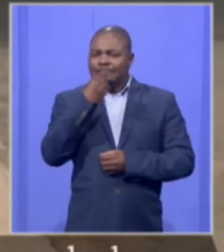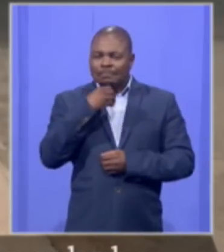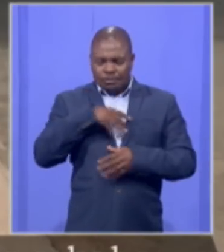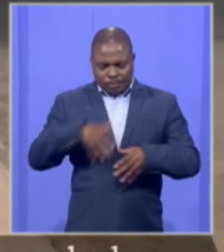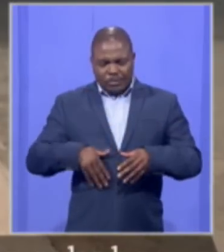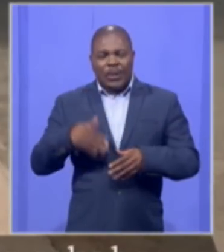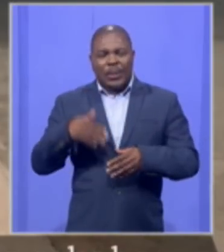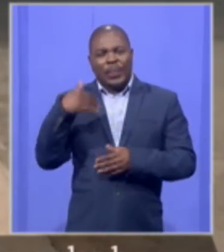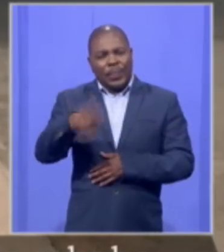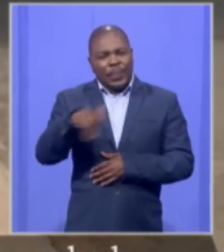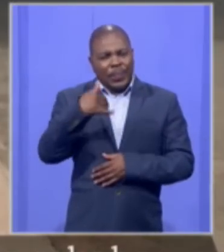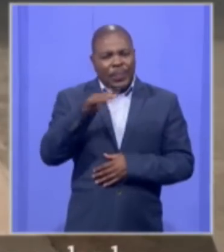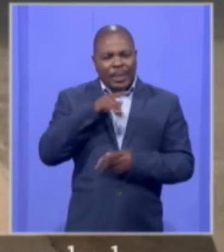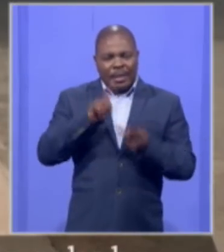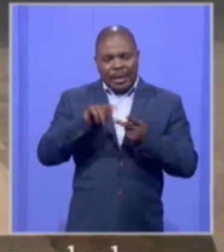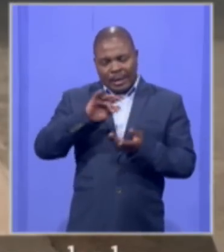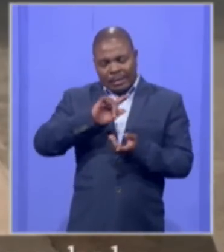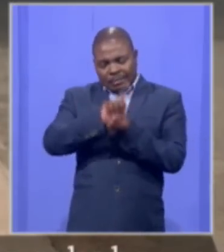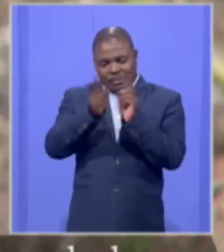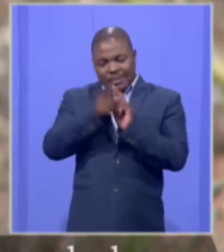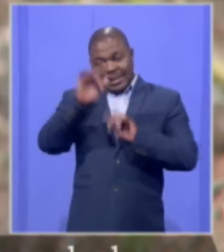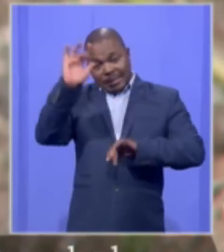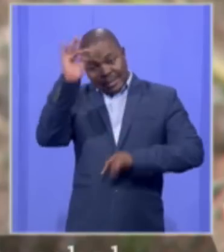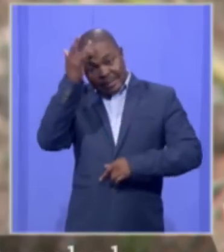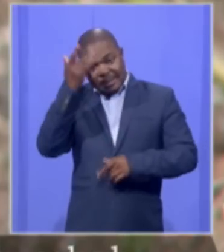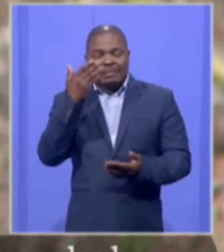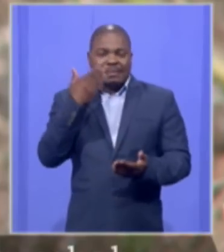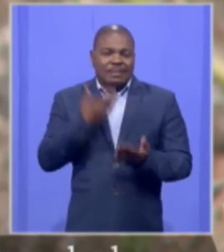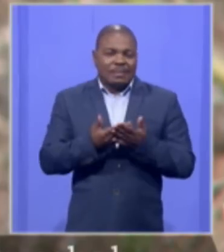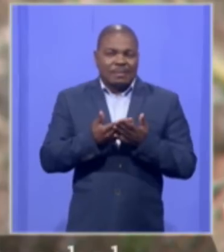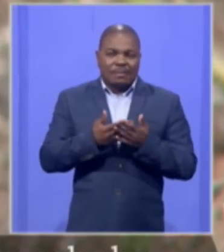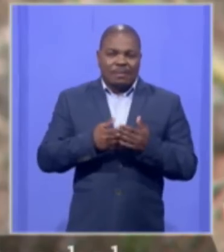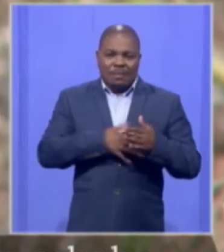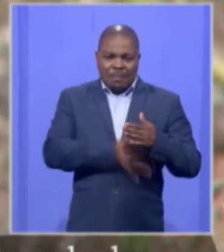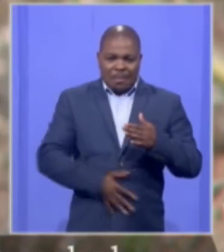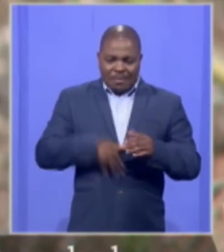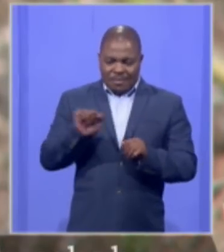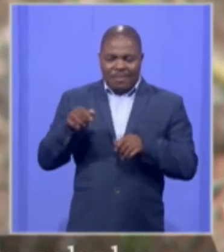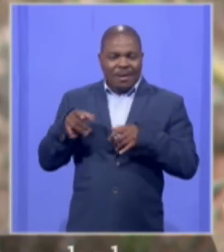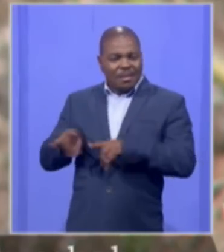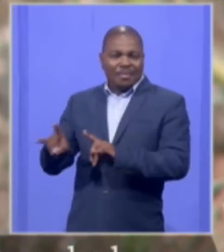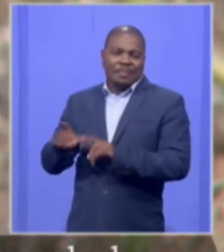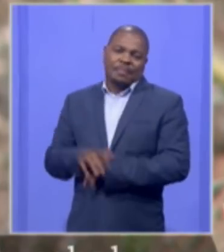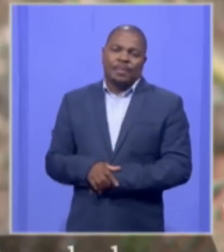e bake bolwetsi kapa bohloko ka hare ho dimpa tsa phoofolo ena ya hao.